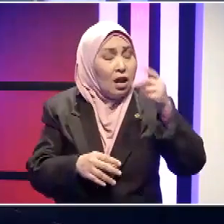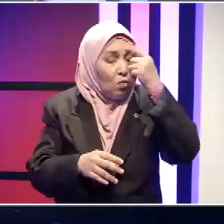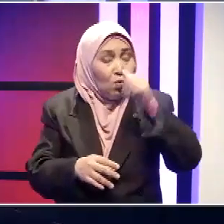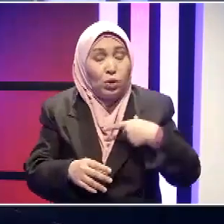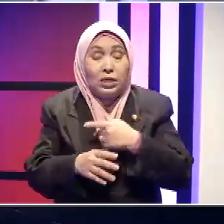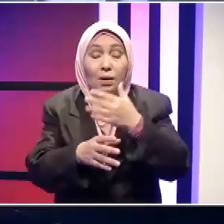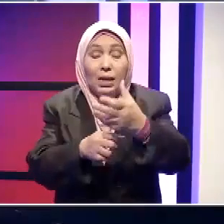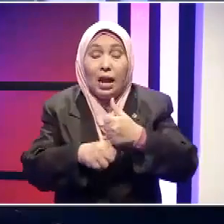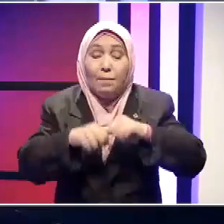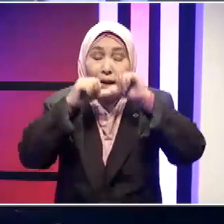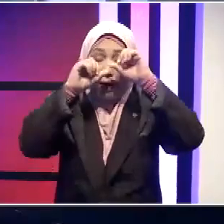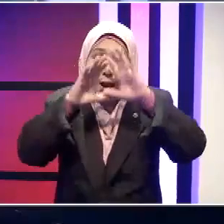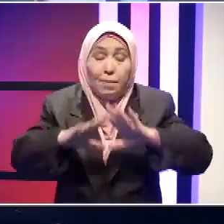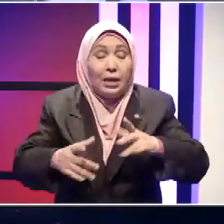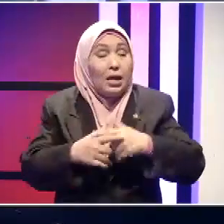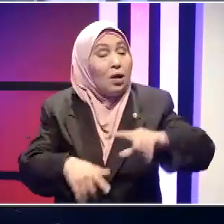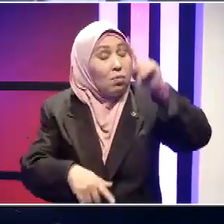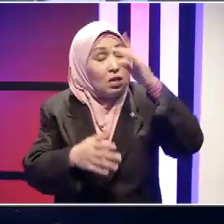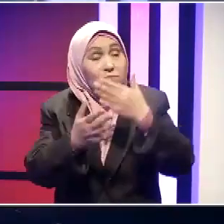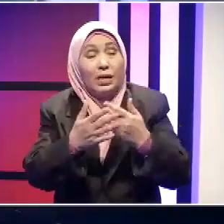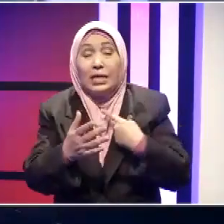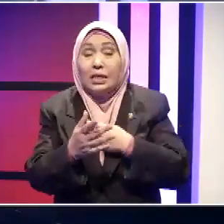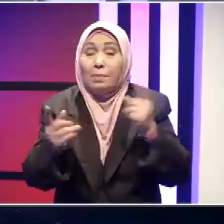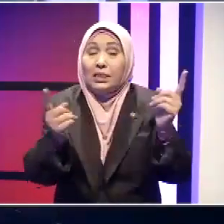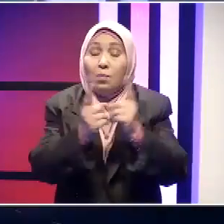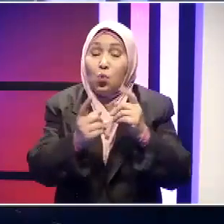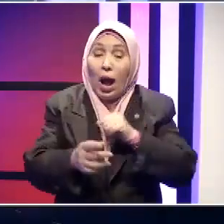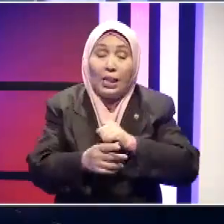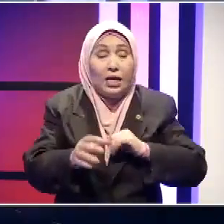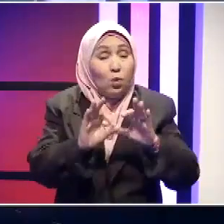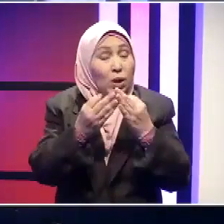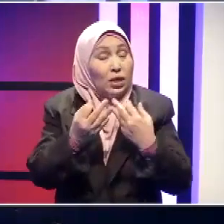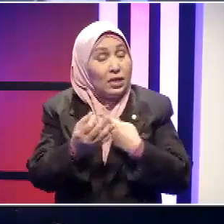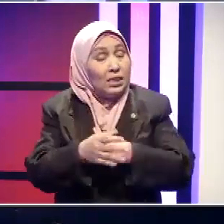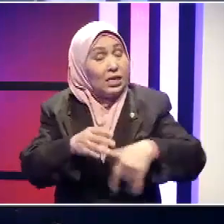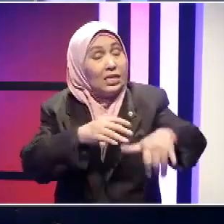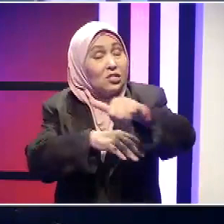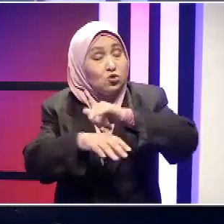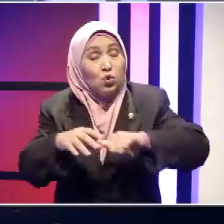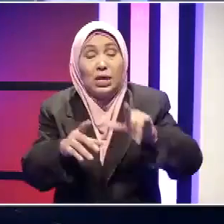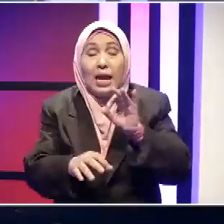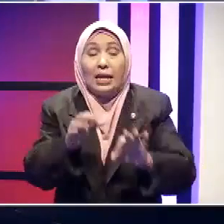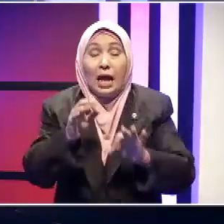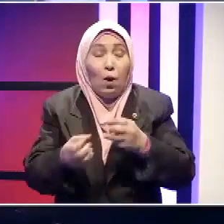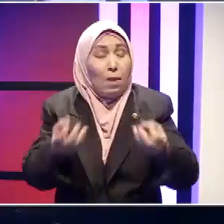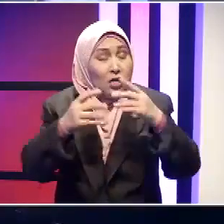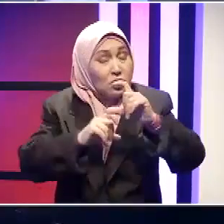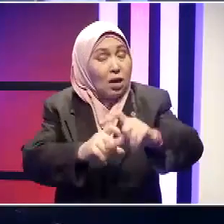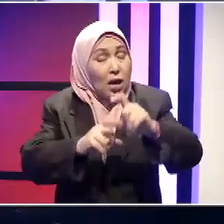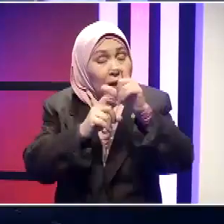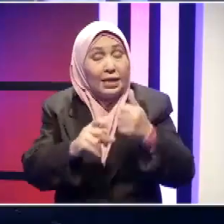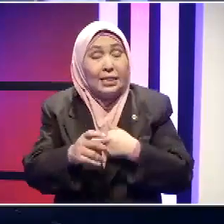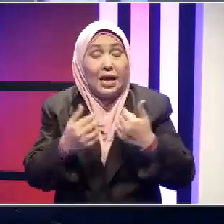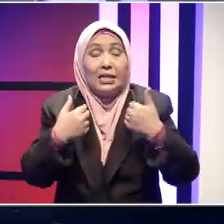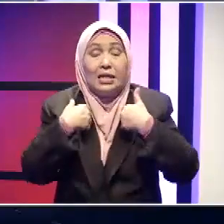mendapat rahmat daripada Allah sehingga Khan kita bertemu adik warga kita Nun di surga dan kalau banyak cagaran kita